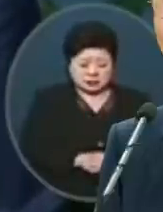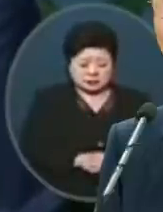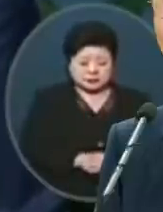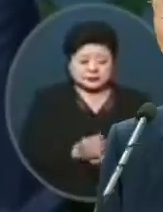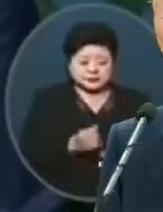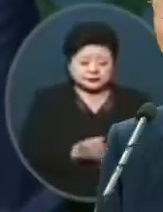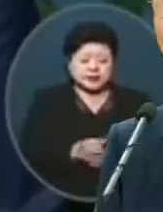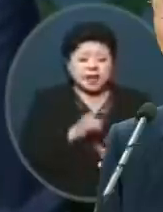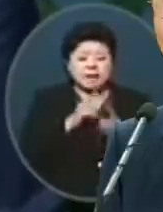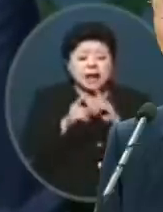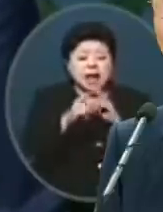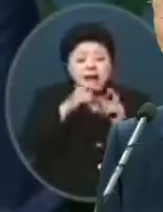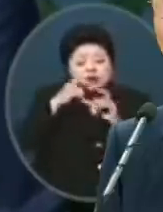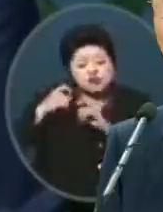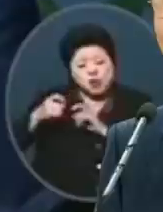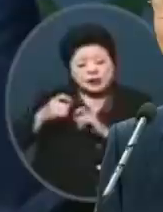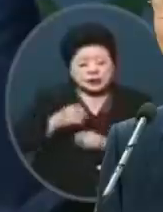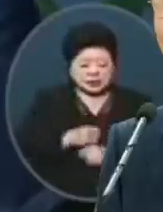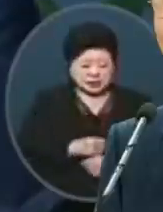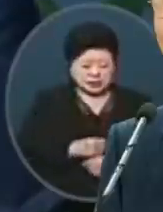그래서 그 말에